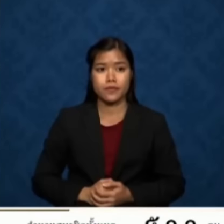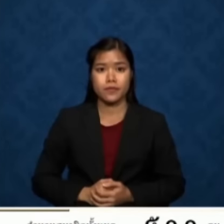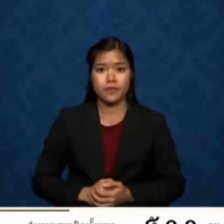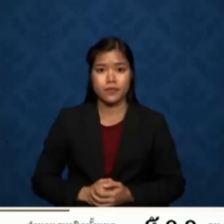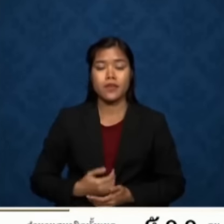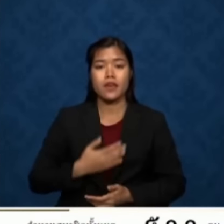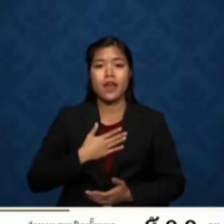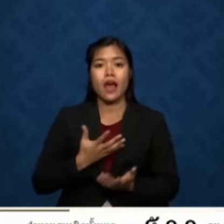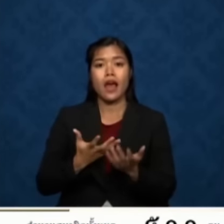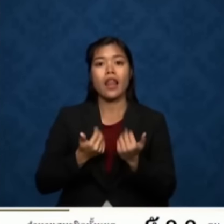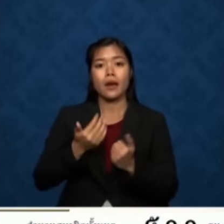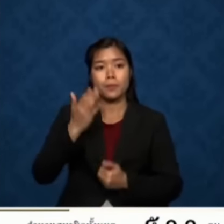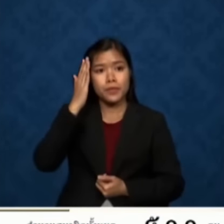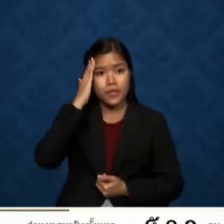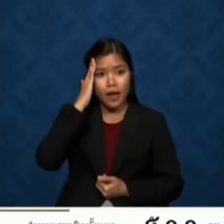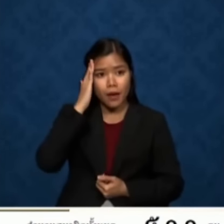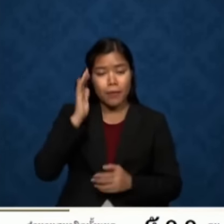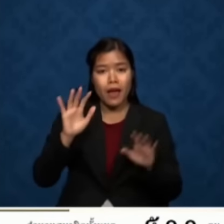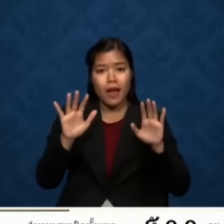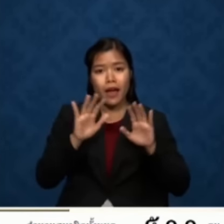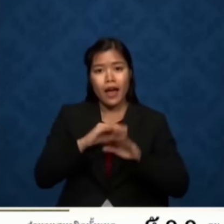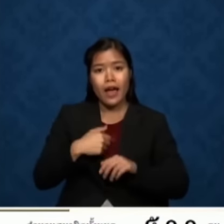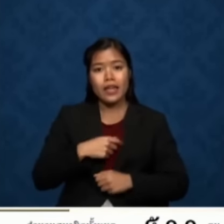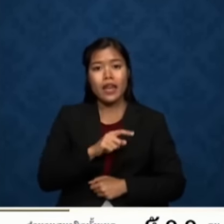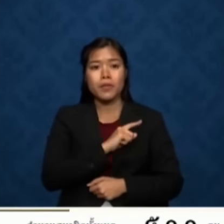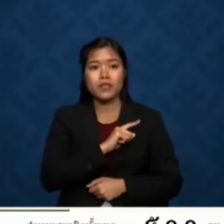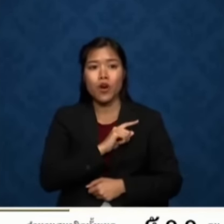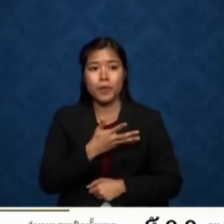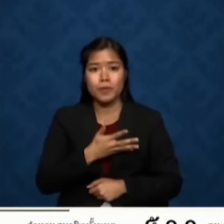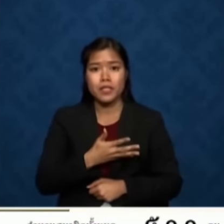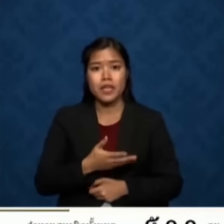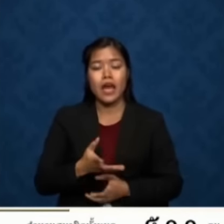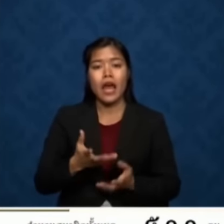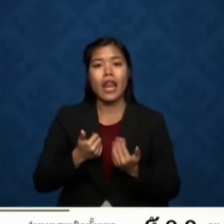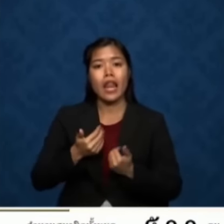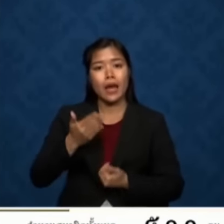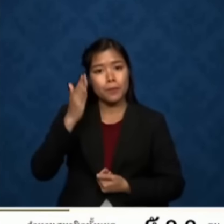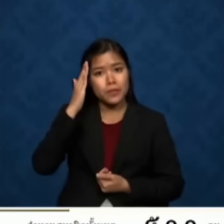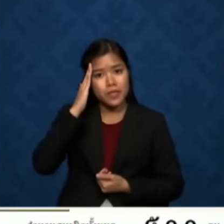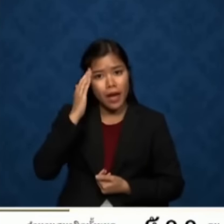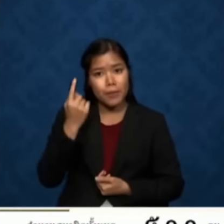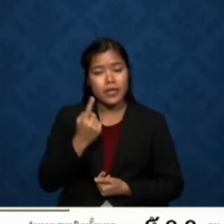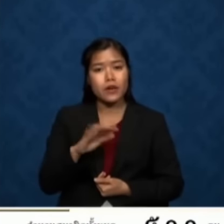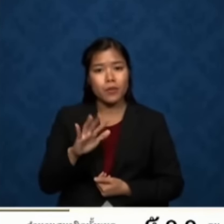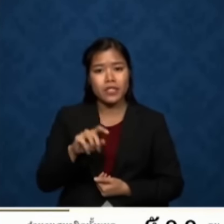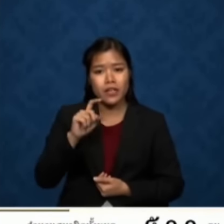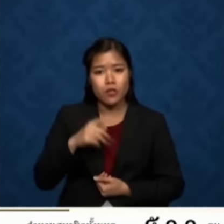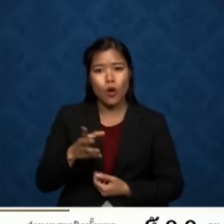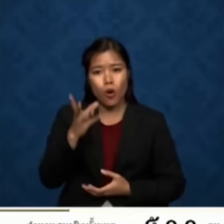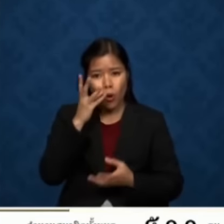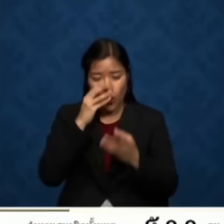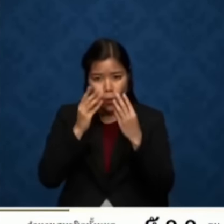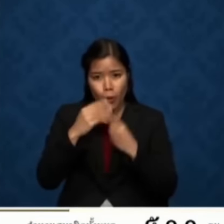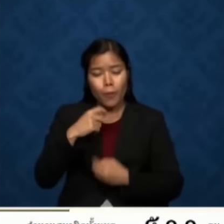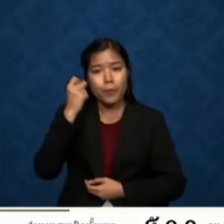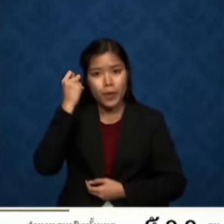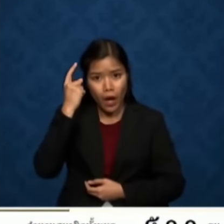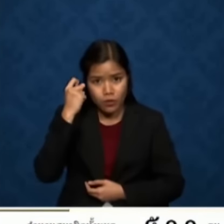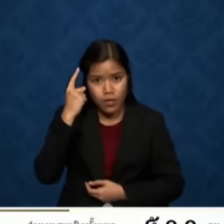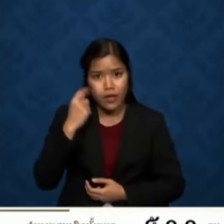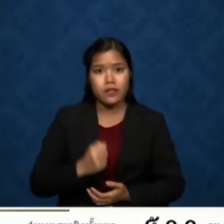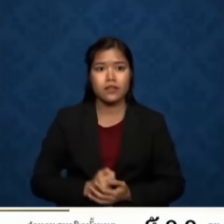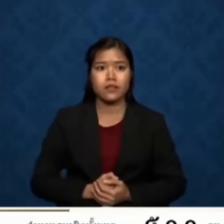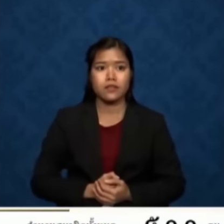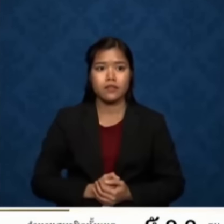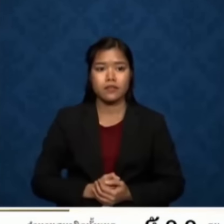ราบมันเหมือนคนไม่รับผิดชอบผมต้องรับรู้ด้วยว่าสิ่งที่ส่งขึ้นมาเนี่ยมันเป็นอย่